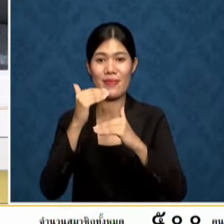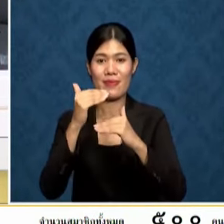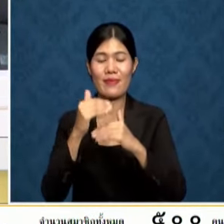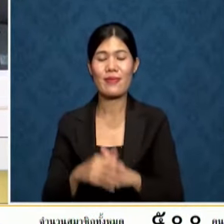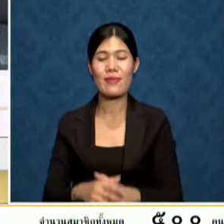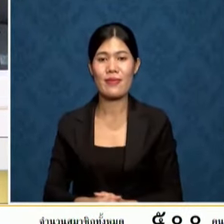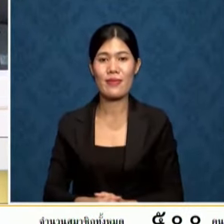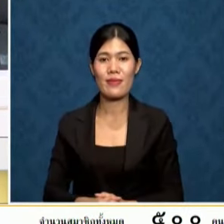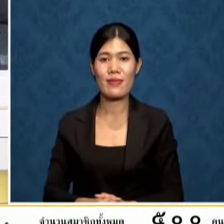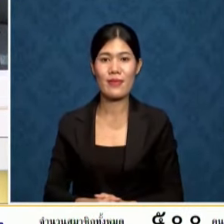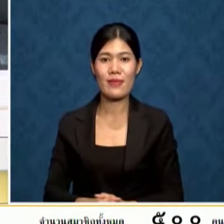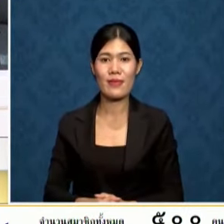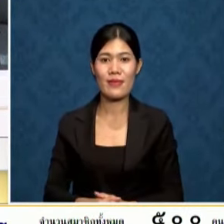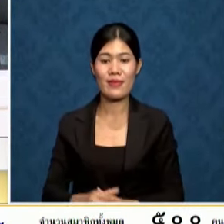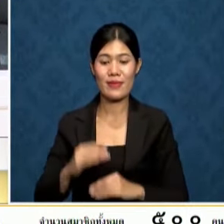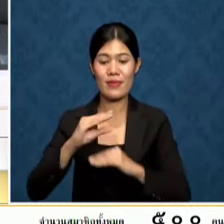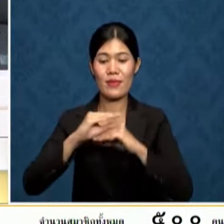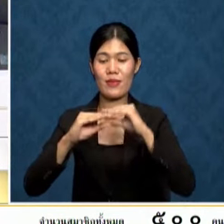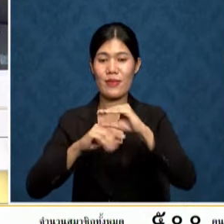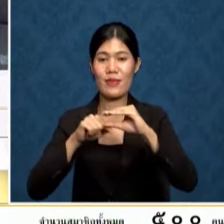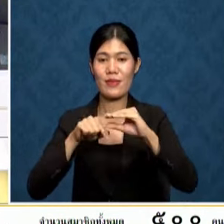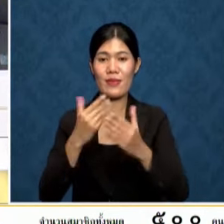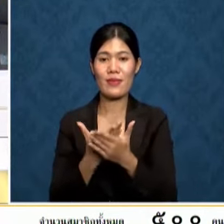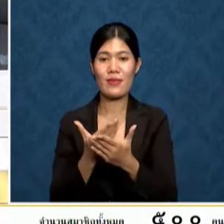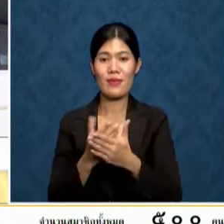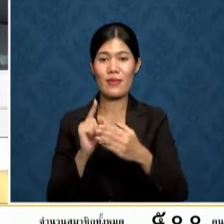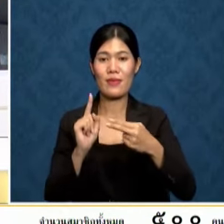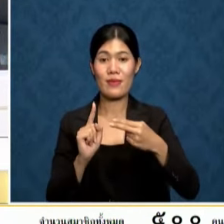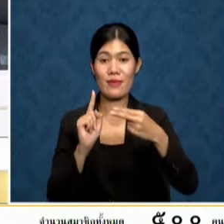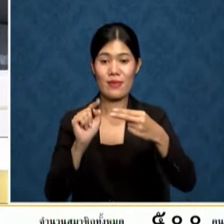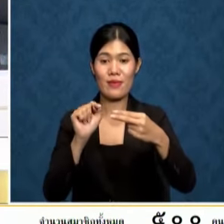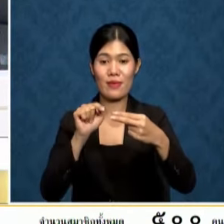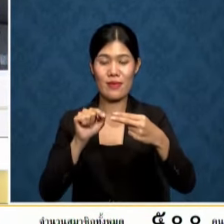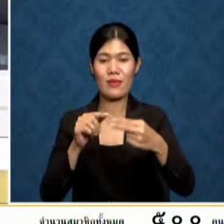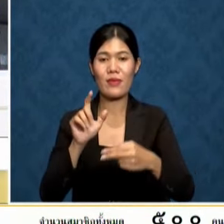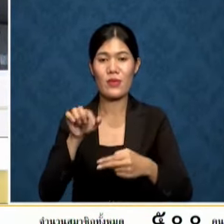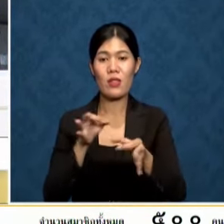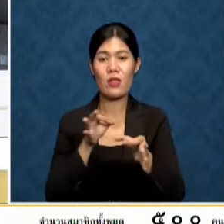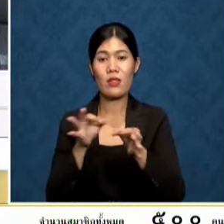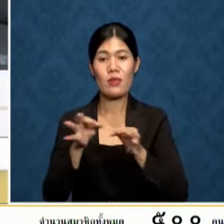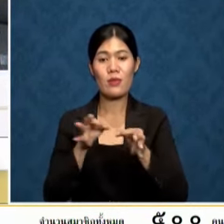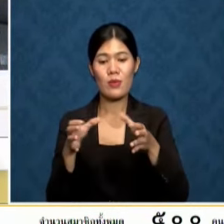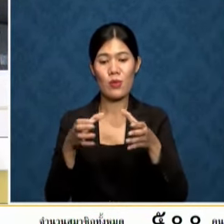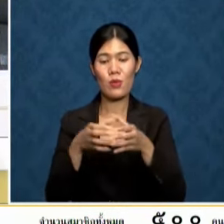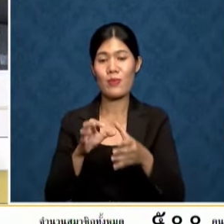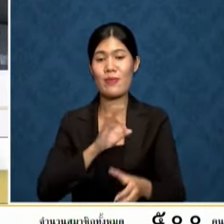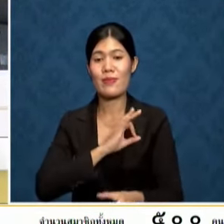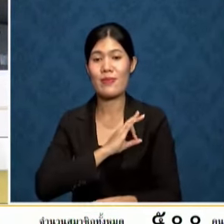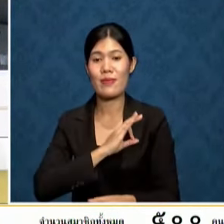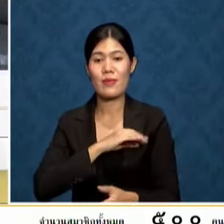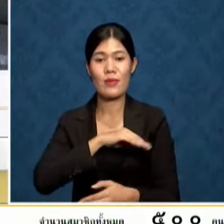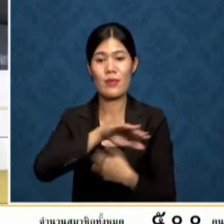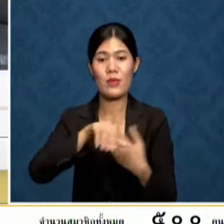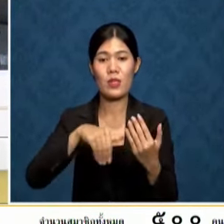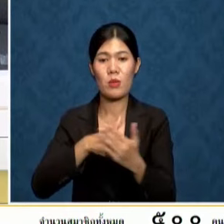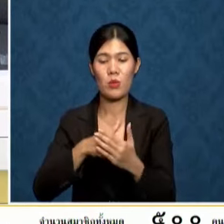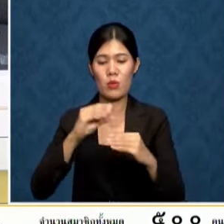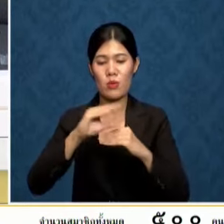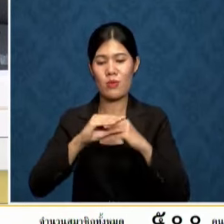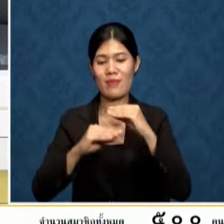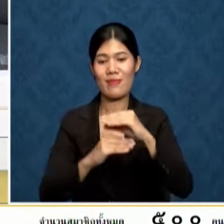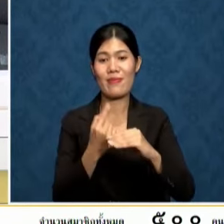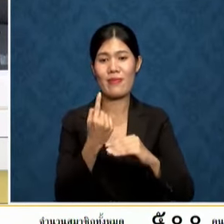โครงการนี้นะครับเรื่องของ Digitalwalletเนี่ยนะครับต้องชี้แจงผ่านไปยังเพื่อนสมาชิกว่ามันไม่ใช่เพียงโครงไม่ใช่เป็นเพียงหนโครงการของ